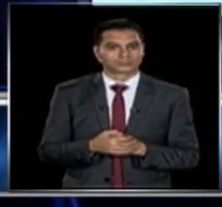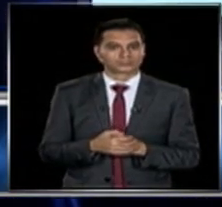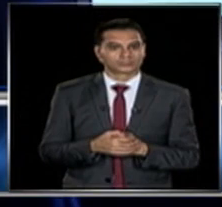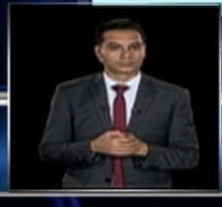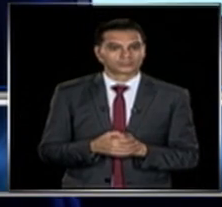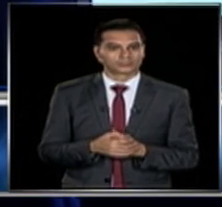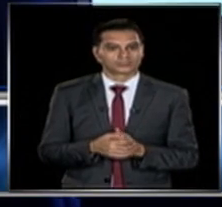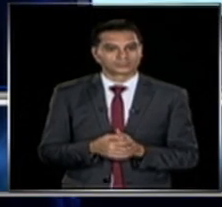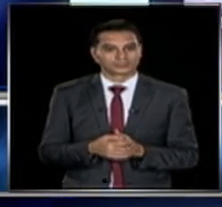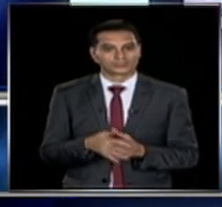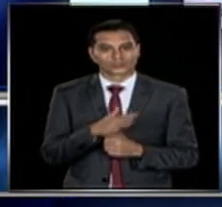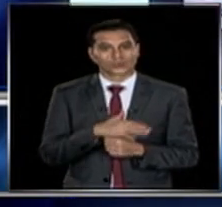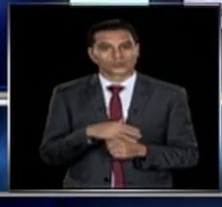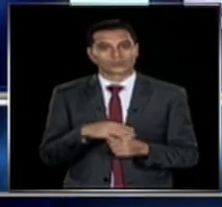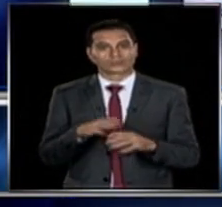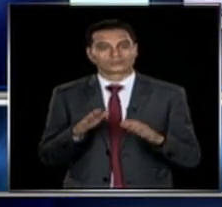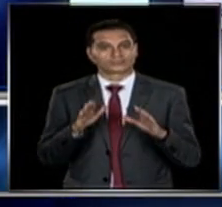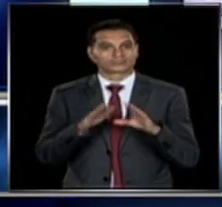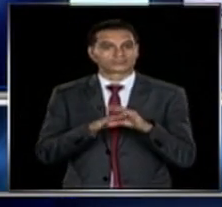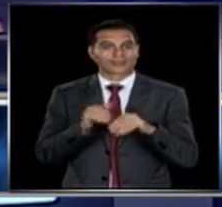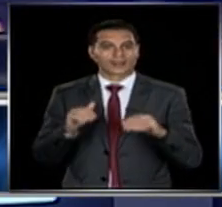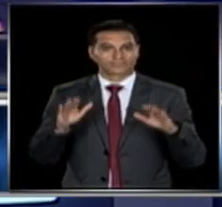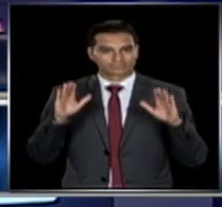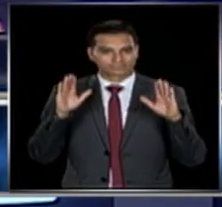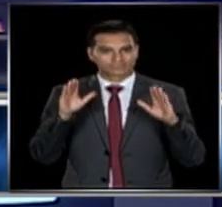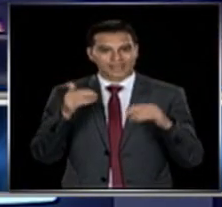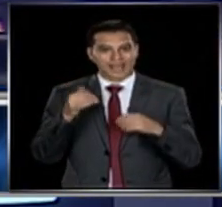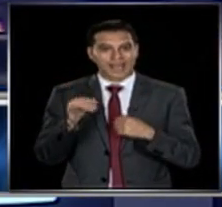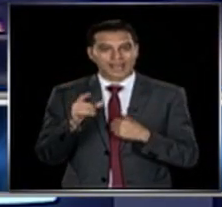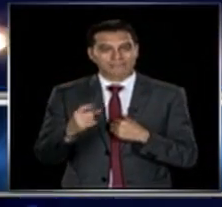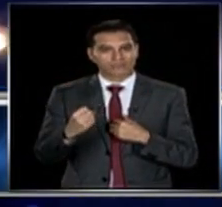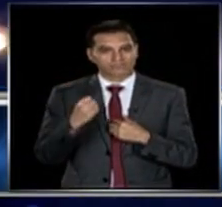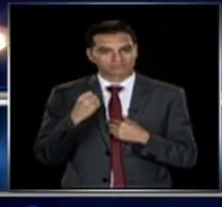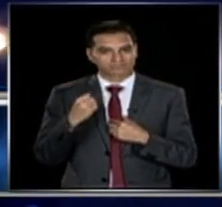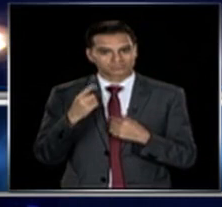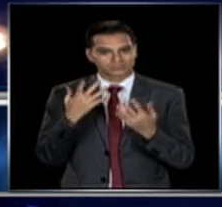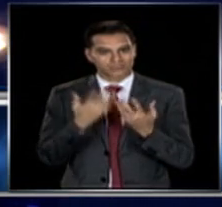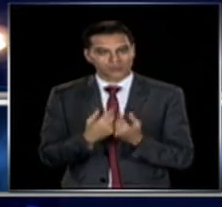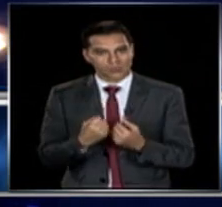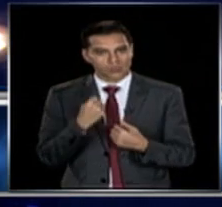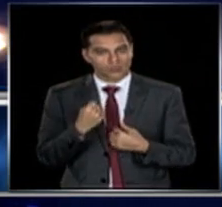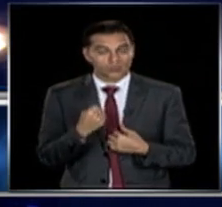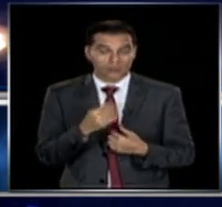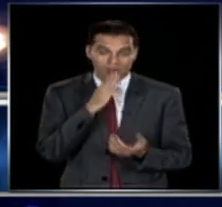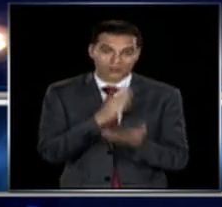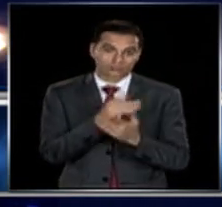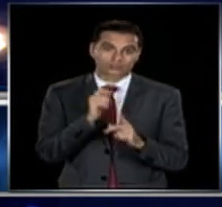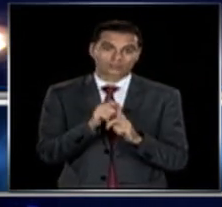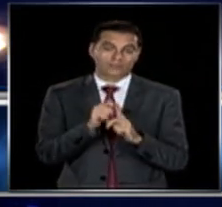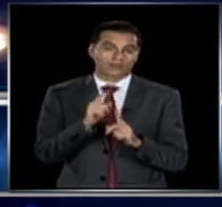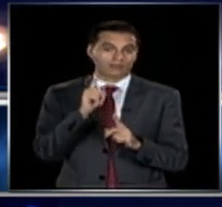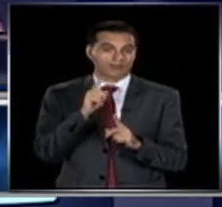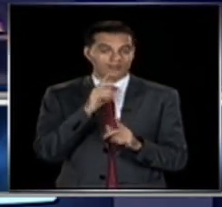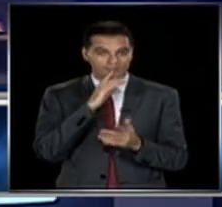كلنا بنقف نرفع ايدينا ونستسلم كده قدام ايمن في القدرات الذهنيه. سبحان الله، فعلا سبحان الله،